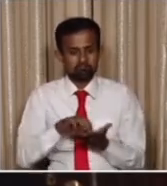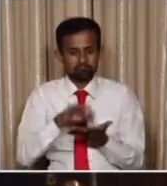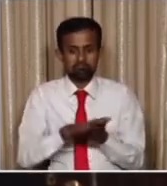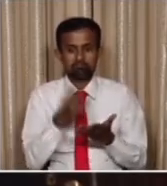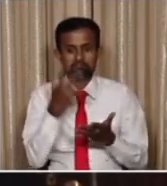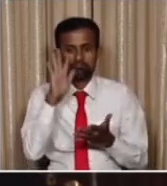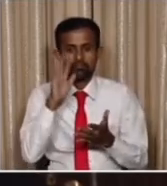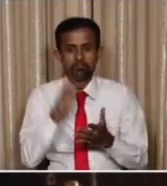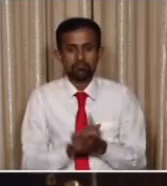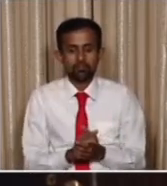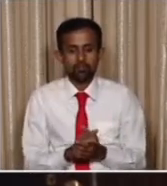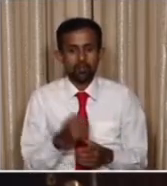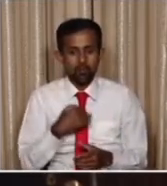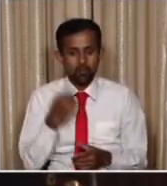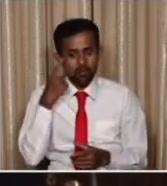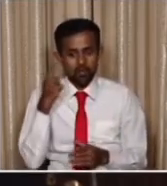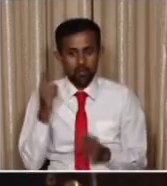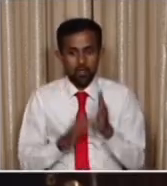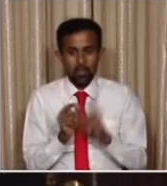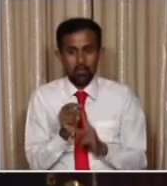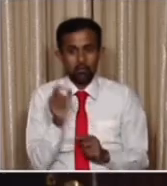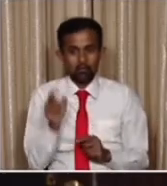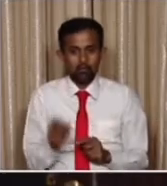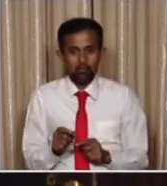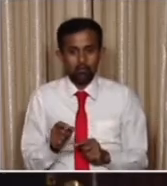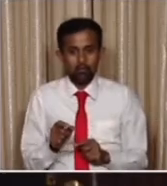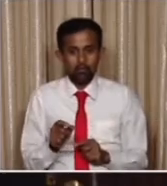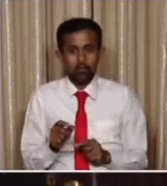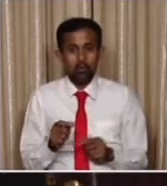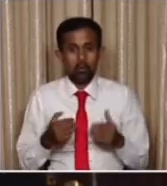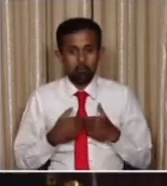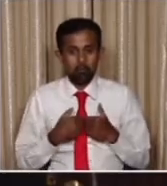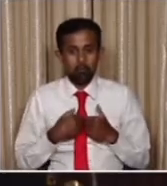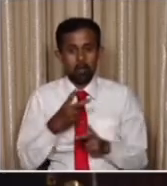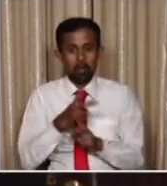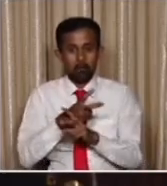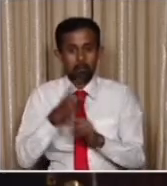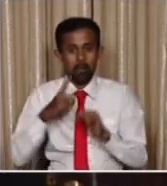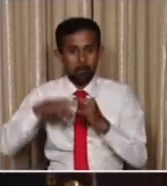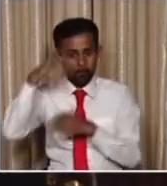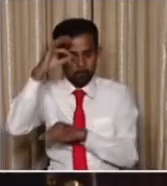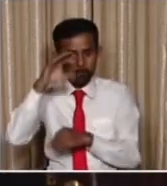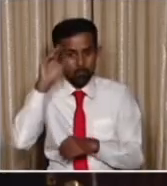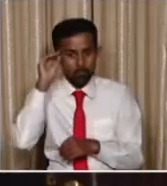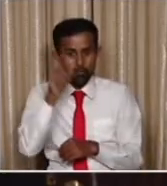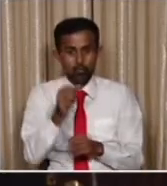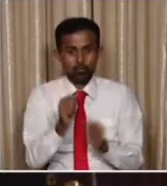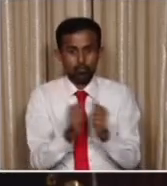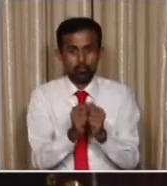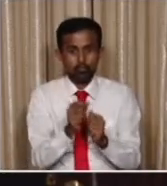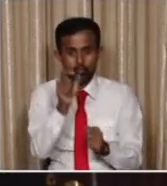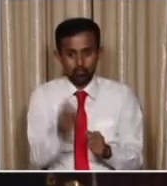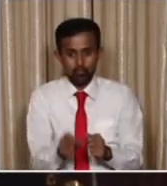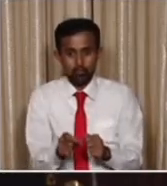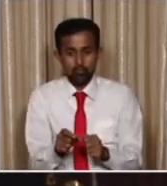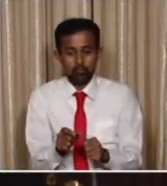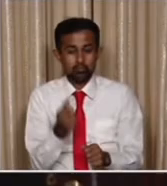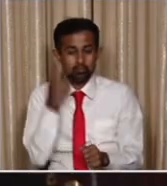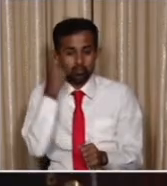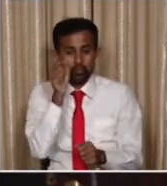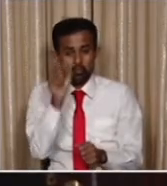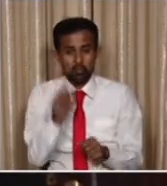ගත්තා. මම හිතනවා අපි අමාත්‍යතුමා මමත් ඉද කරගත්ත මේරදින විශ්වවිද්‍යාල ඉද කරගත්තේ ඔබ වෘත්තිකයෙක් වශයෙන් විද්වතෙක්